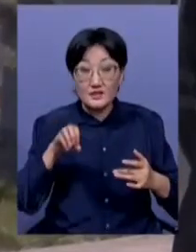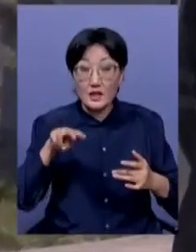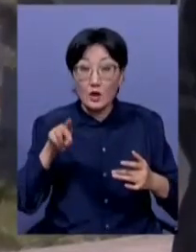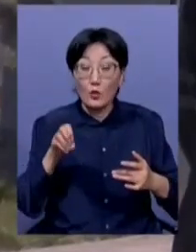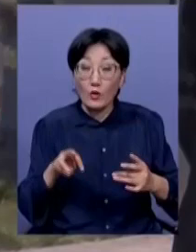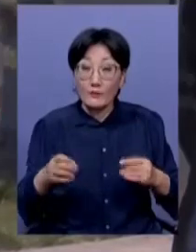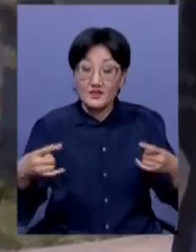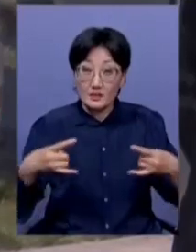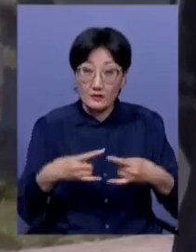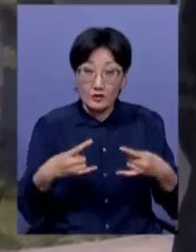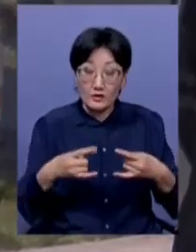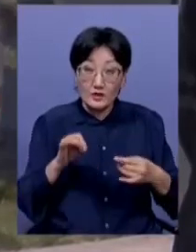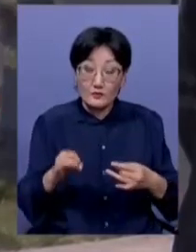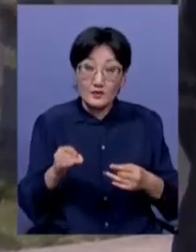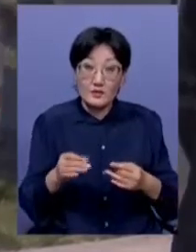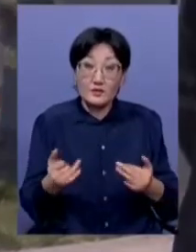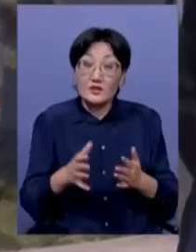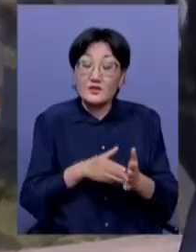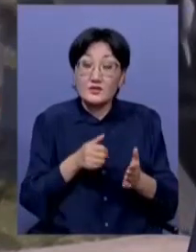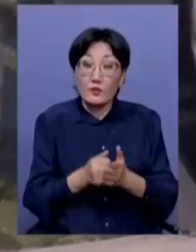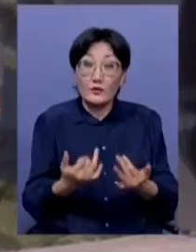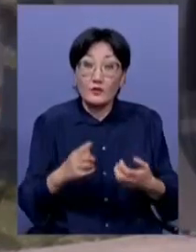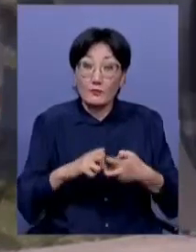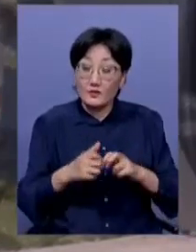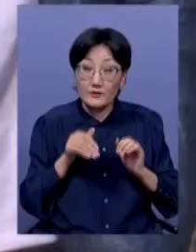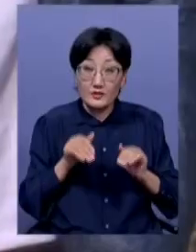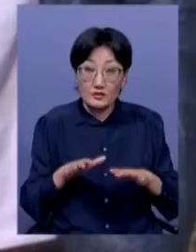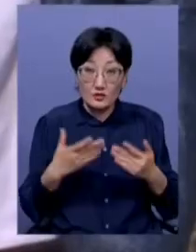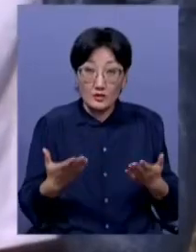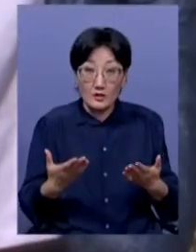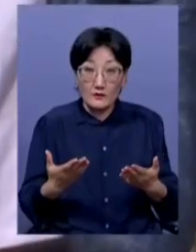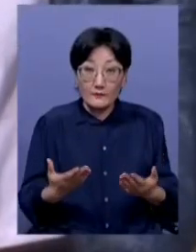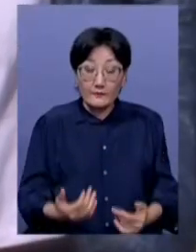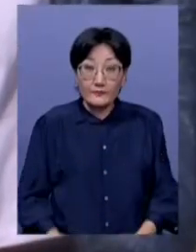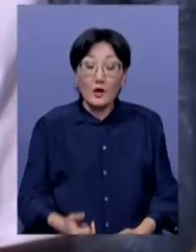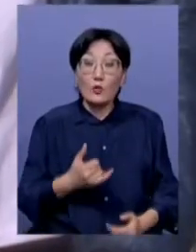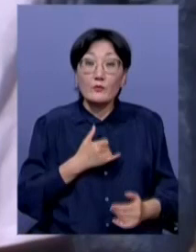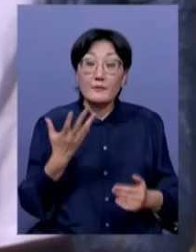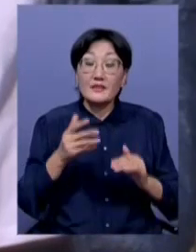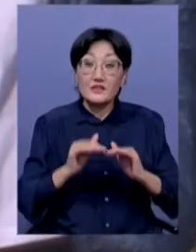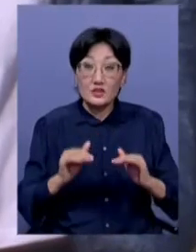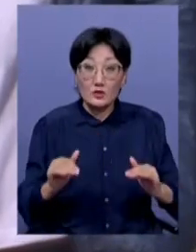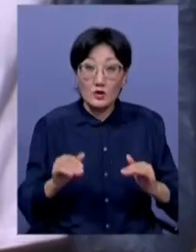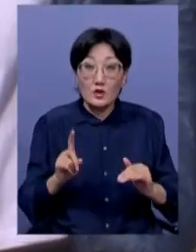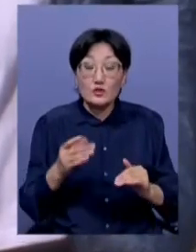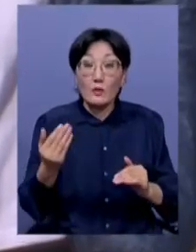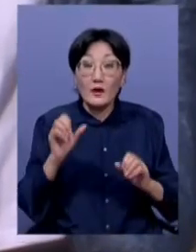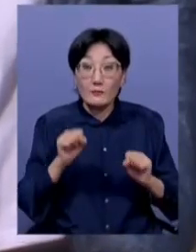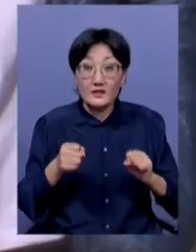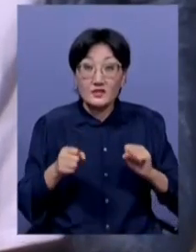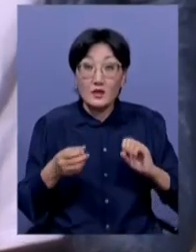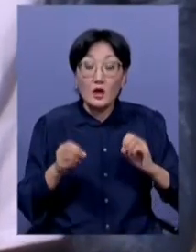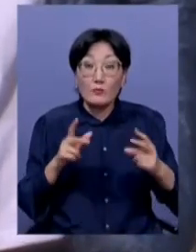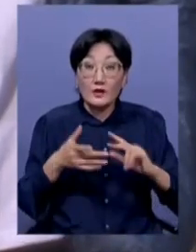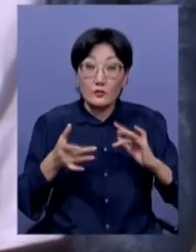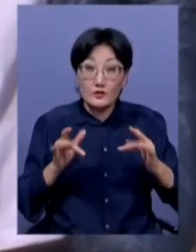телевидение. И до сегодняшнего дня вот эту проблему не решили. Пис паламбарш. У меня 5 детей. Чтобы они могли онлайн